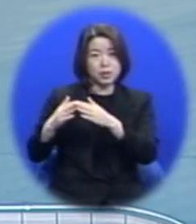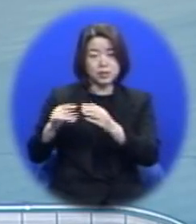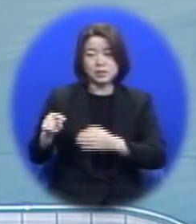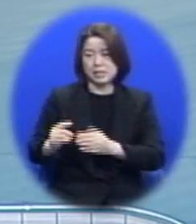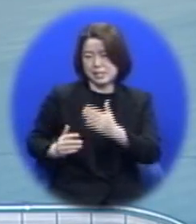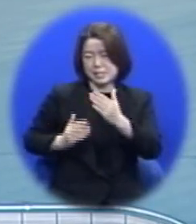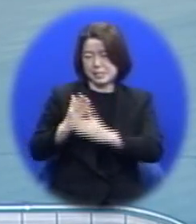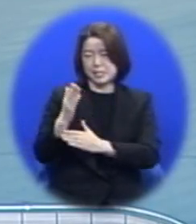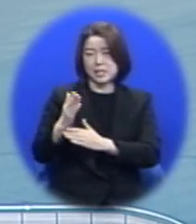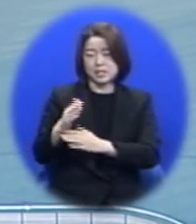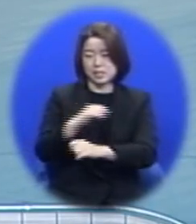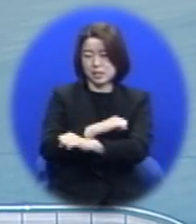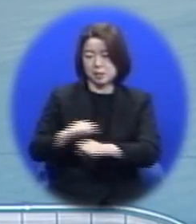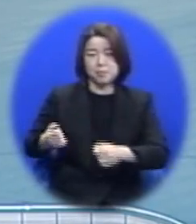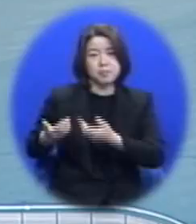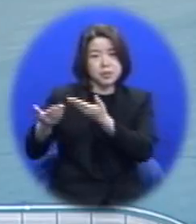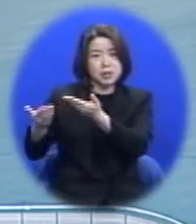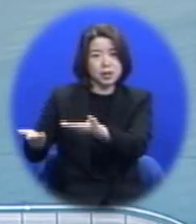지나친 관용,